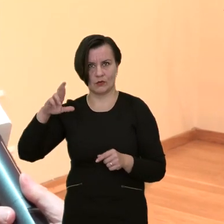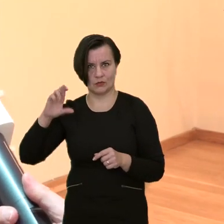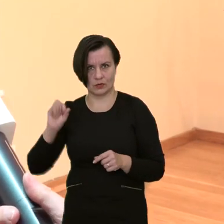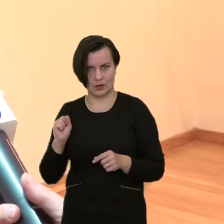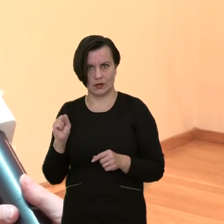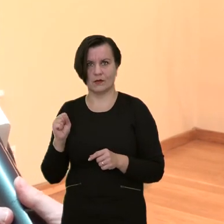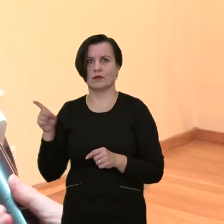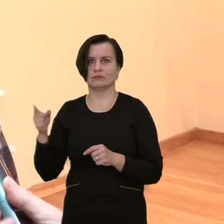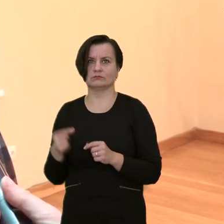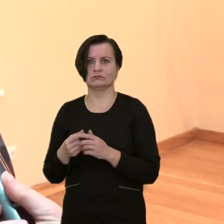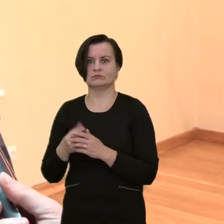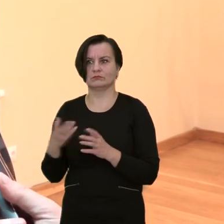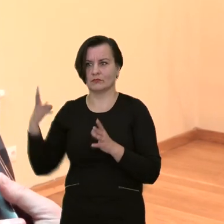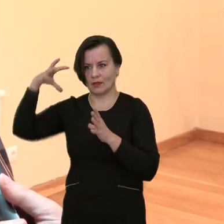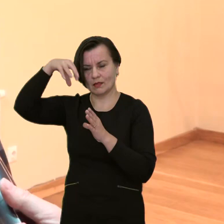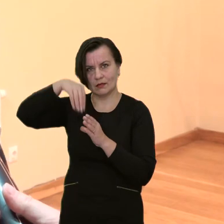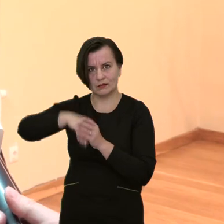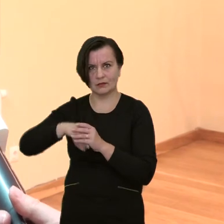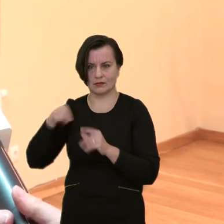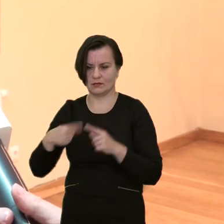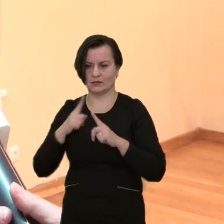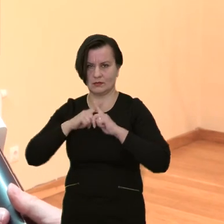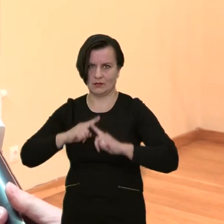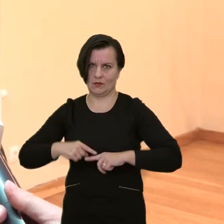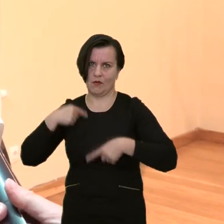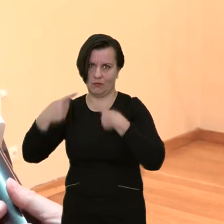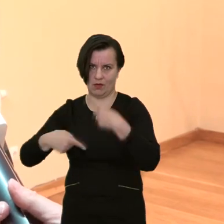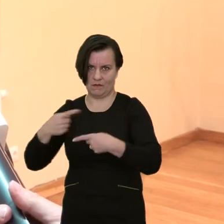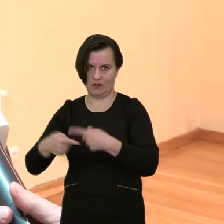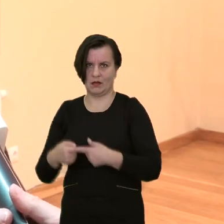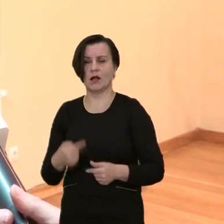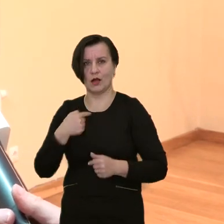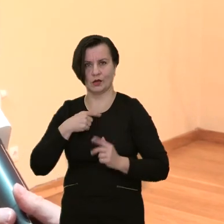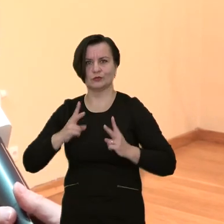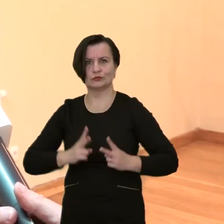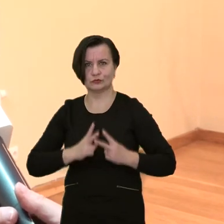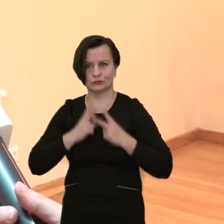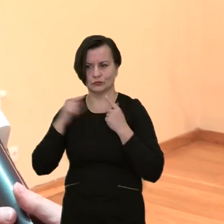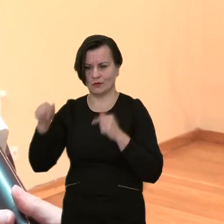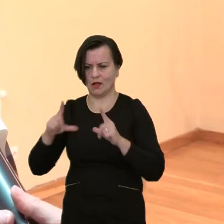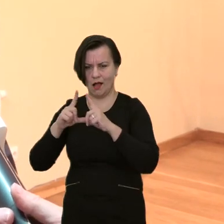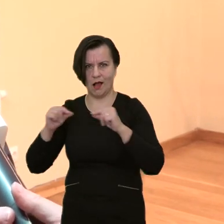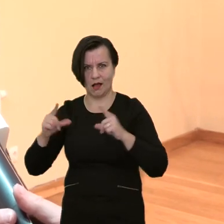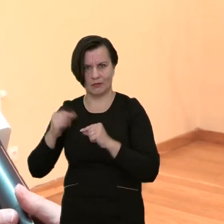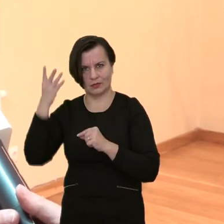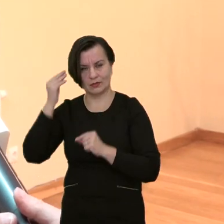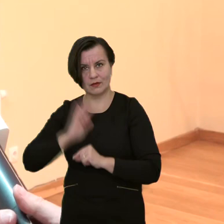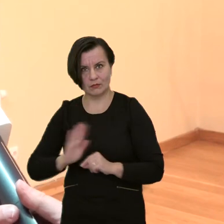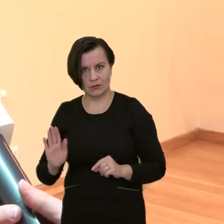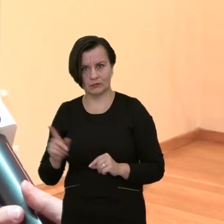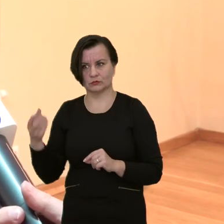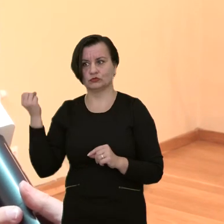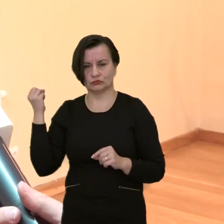Lauros Steponavičiūtės indėlis į šitą mūsų tautinį paveldą ir džiaugiuosi, kad jinai to amato